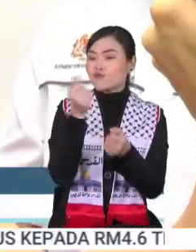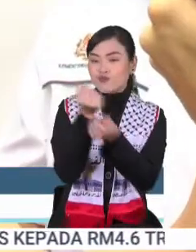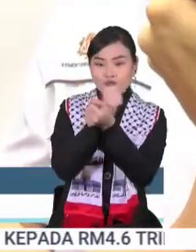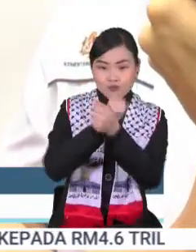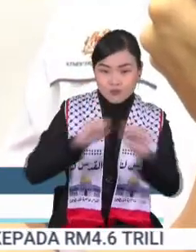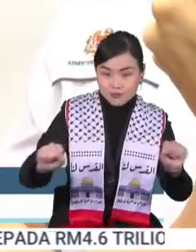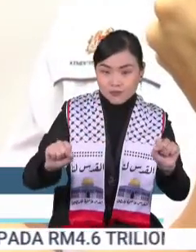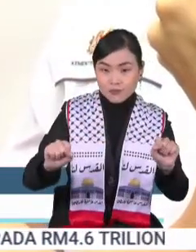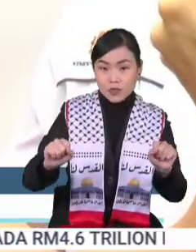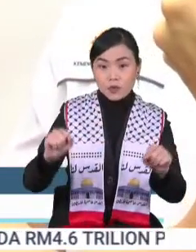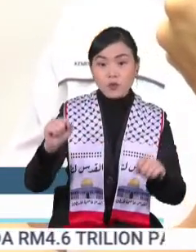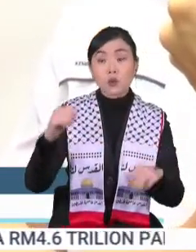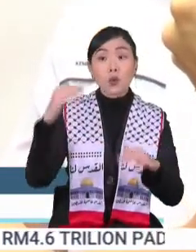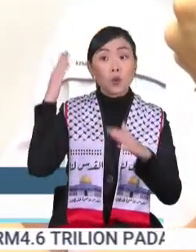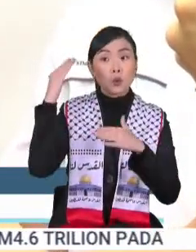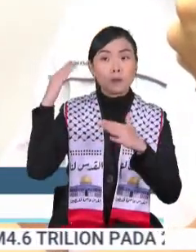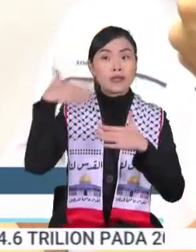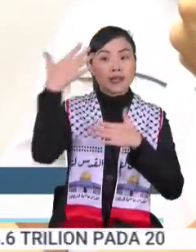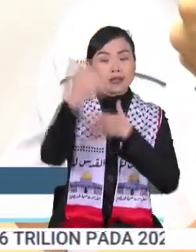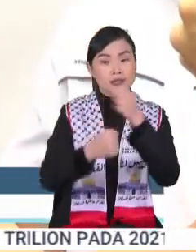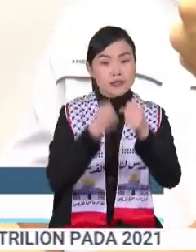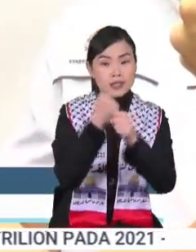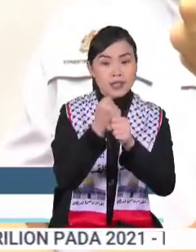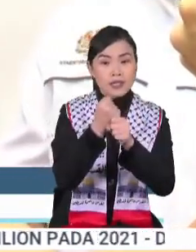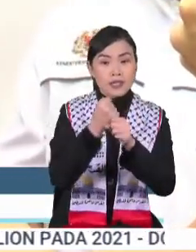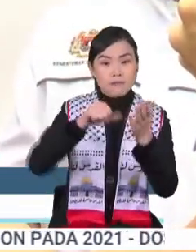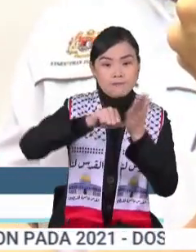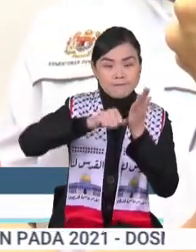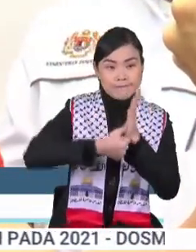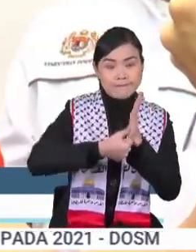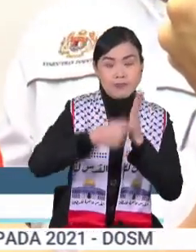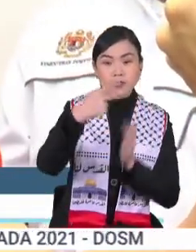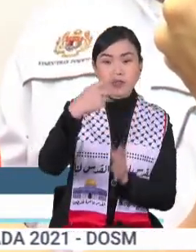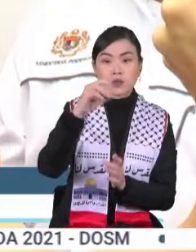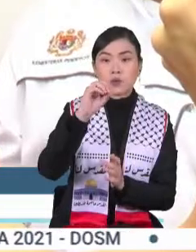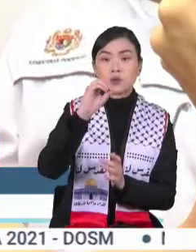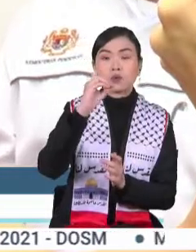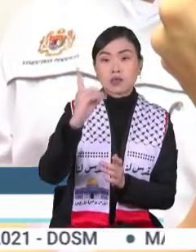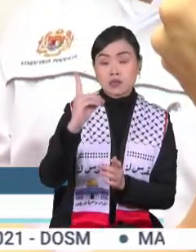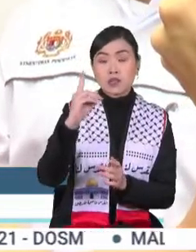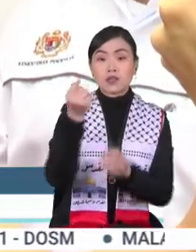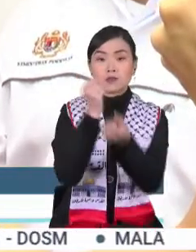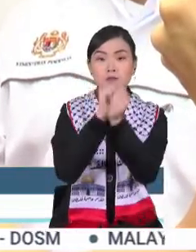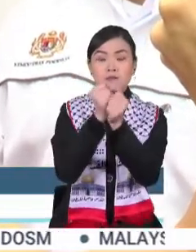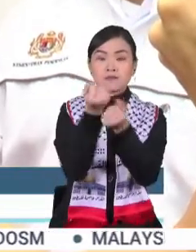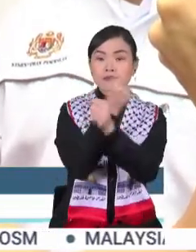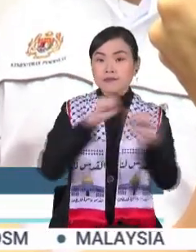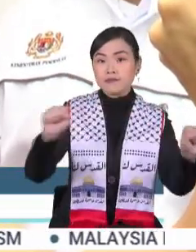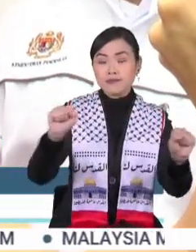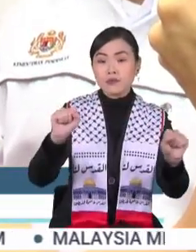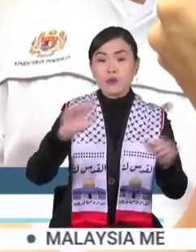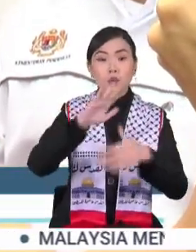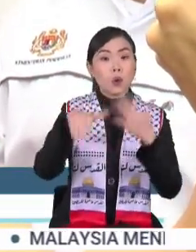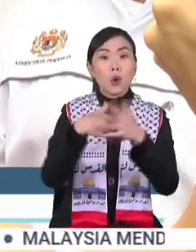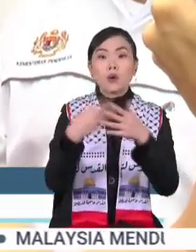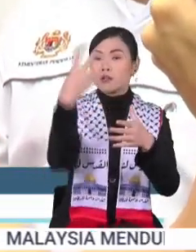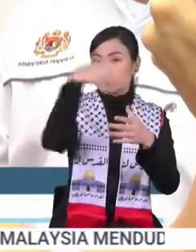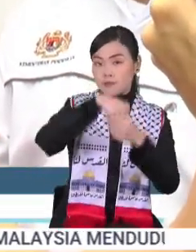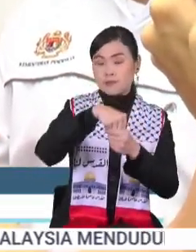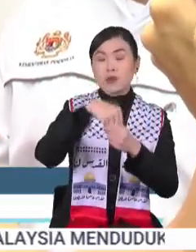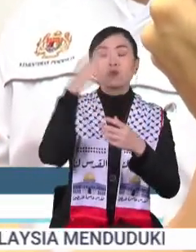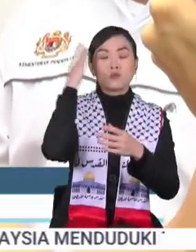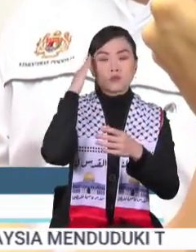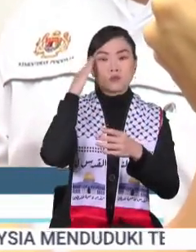jadi tahun depan kita akan tekankan pelaksanaan kod sukan selamat supaya semua yang terlibat tahu mengenai tanggungjawab